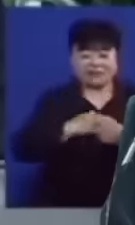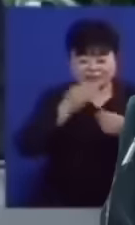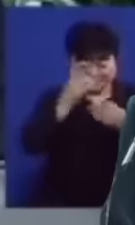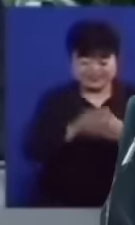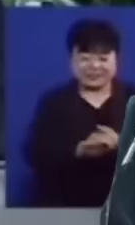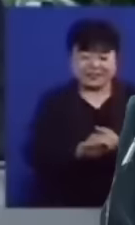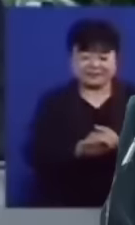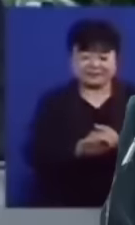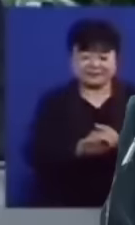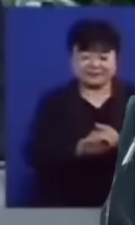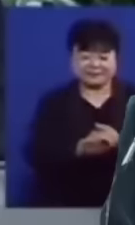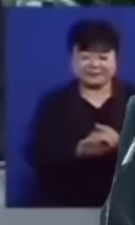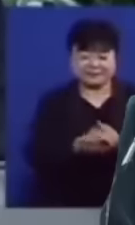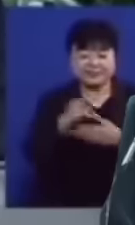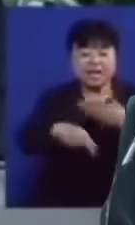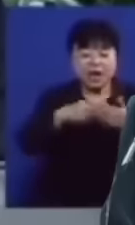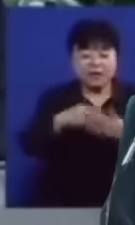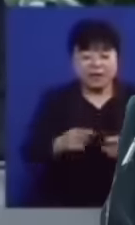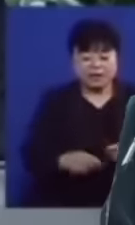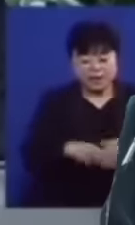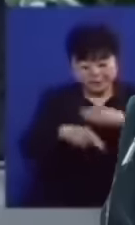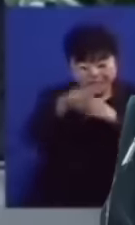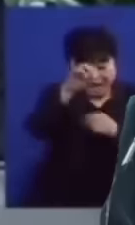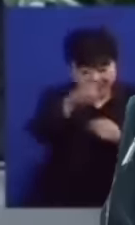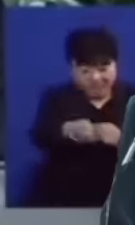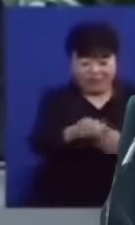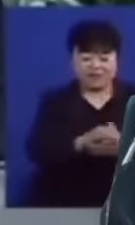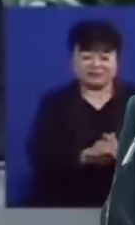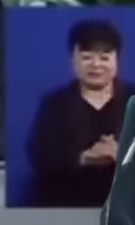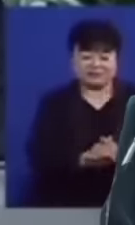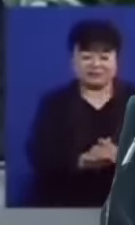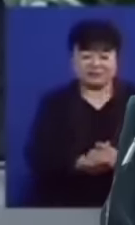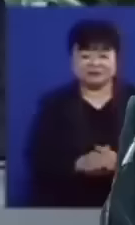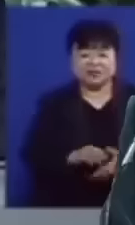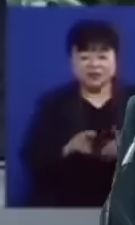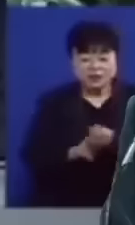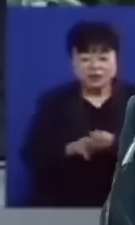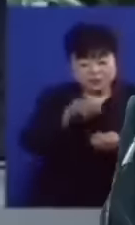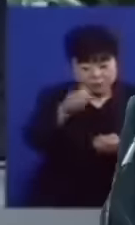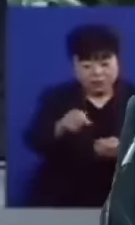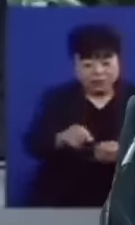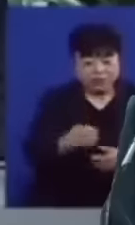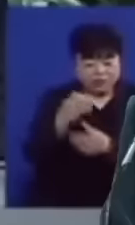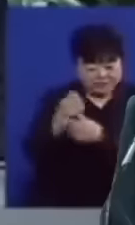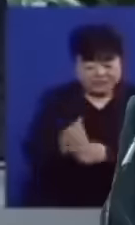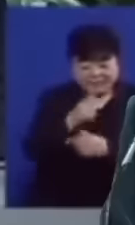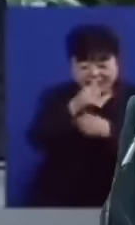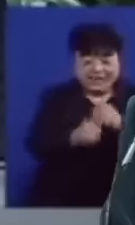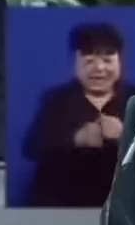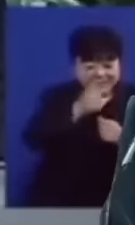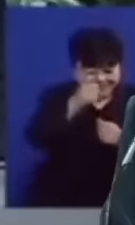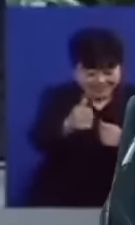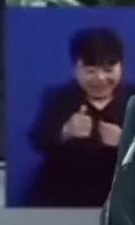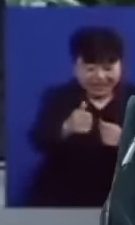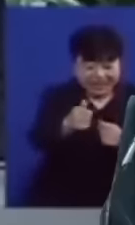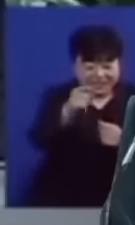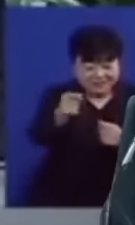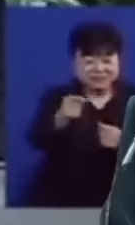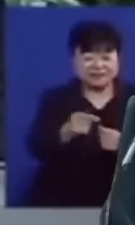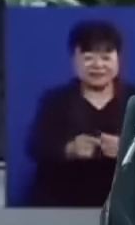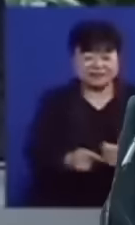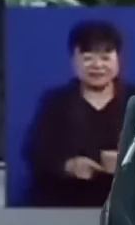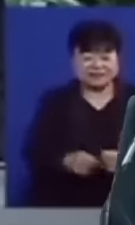있는 것입니다. 야훼는 나의 피란처요 요새요 의뢰하는 하나님이라 하리니 이는 제가 너를